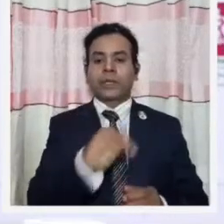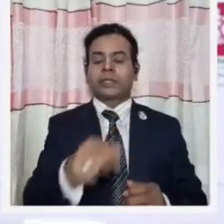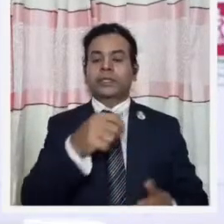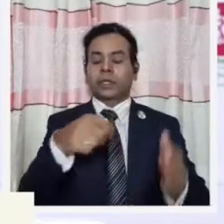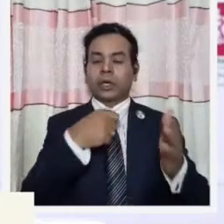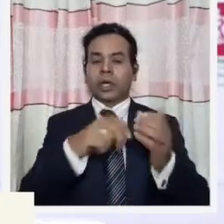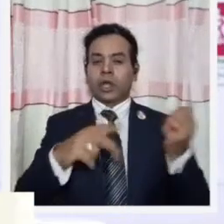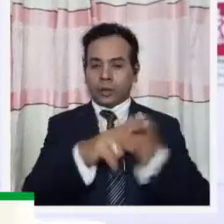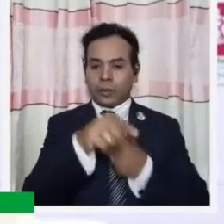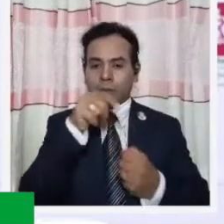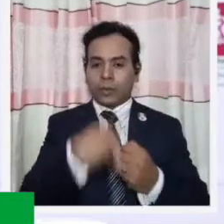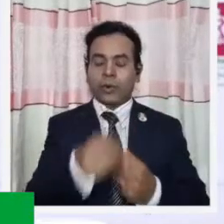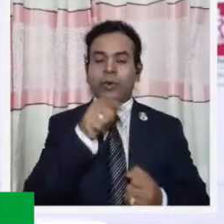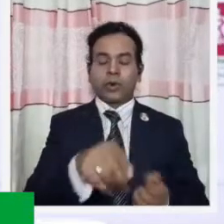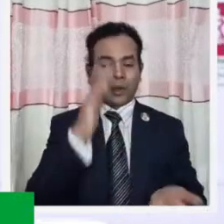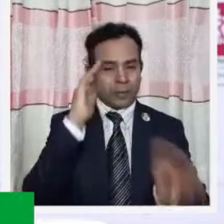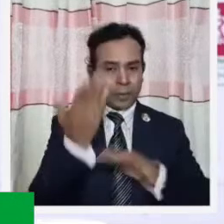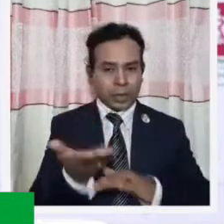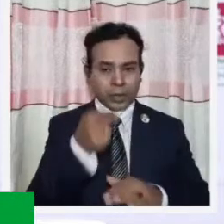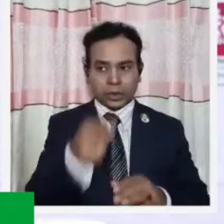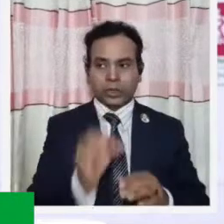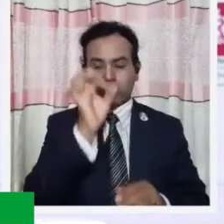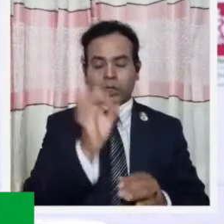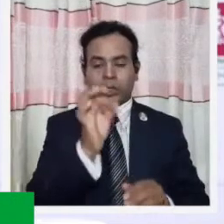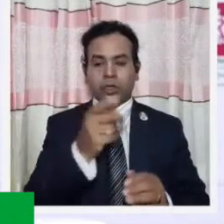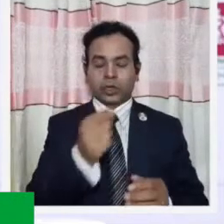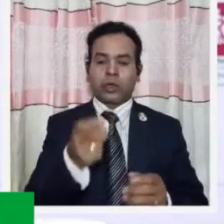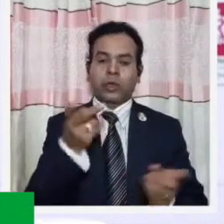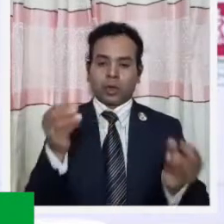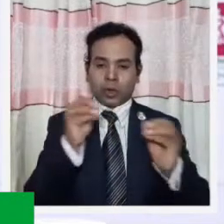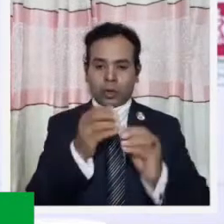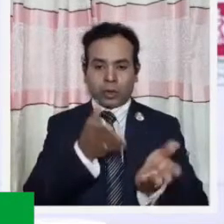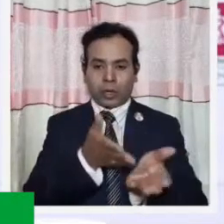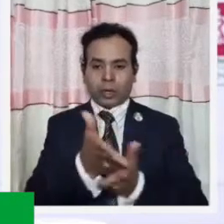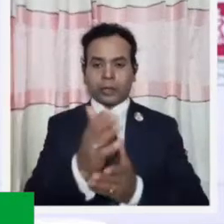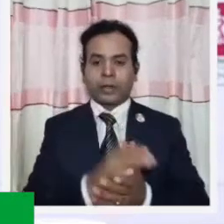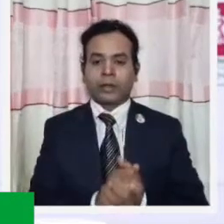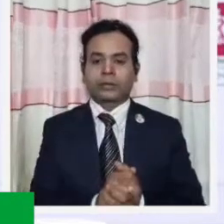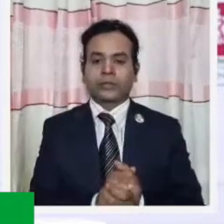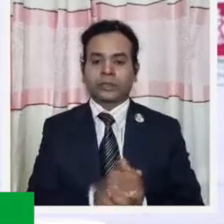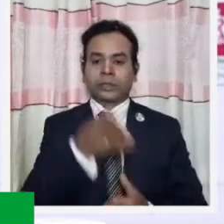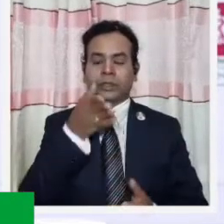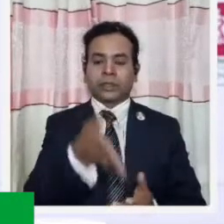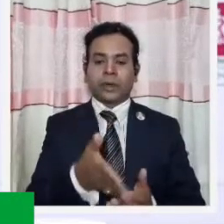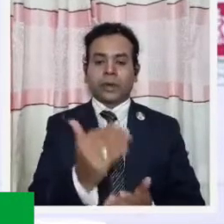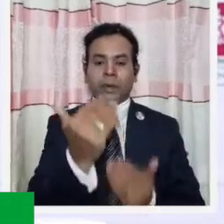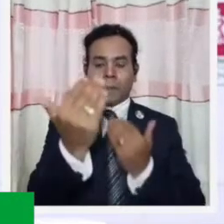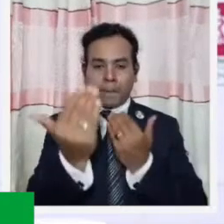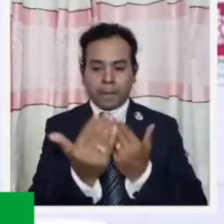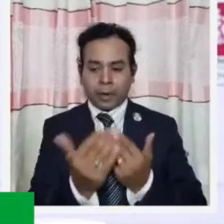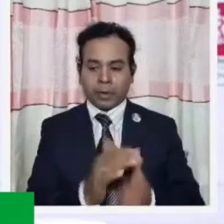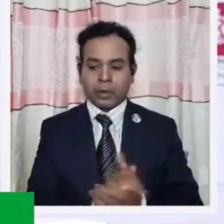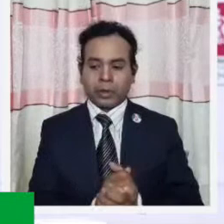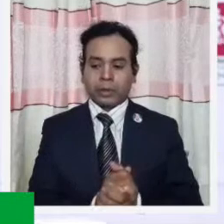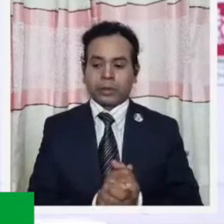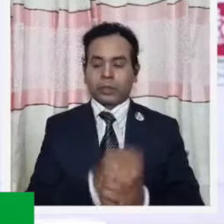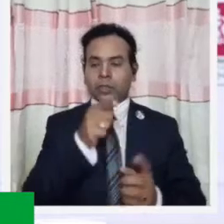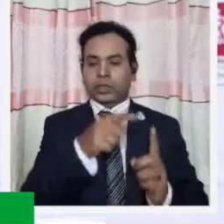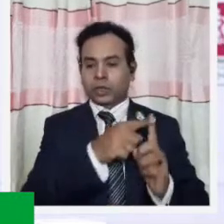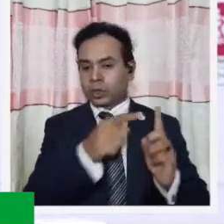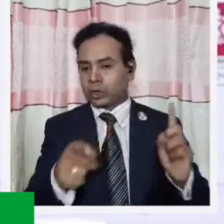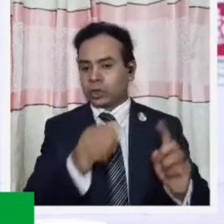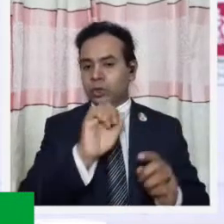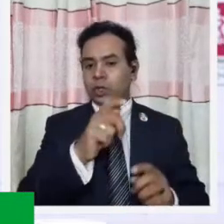৪.৫৩%, রংপুর ৮৩ জন ৩.৩৩%, এবং ময়মনসিংহ বিভাগে ৫৬ জন